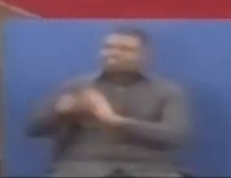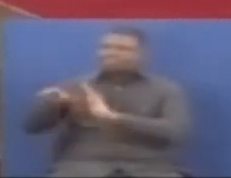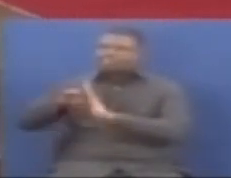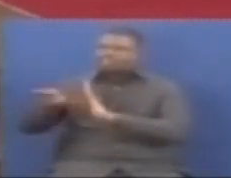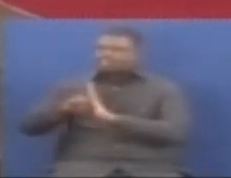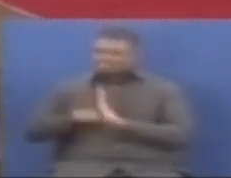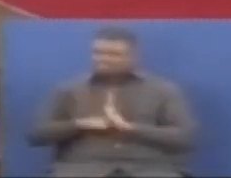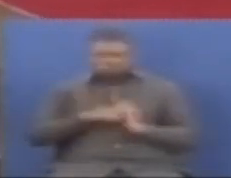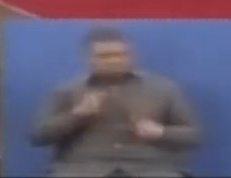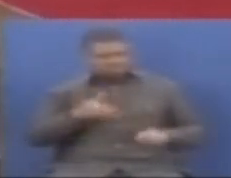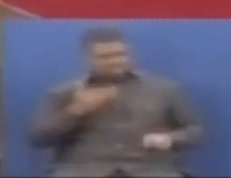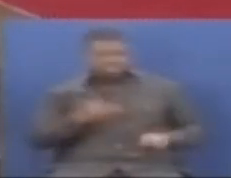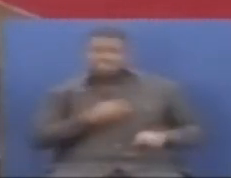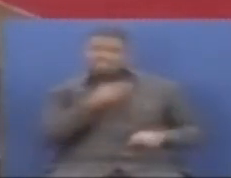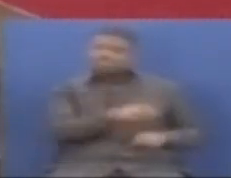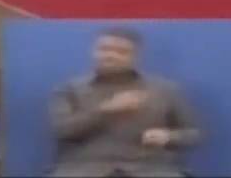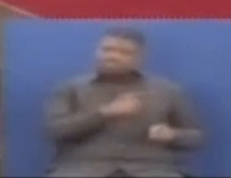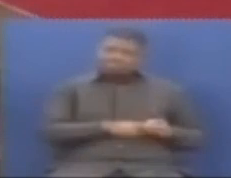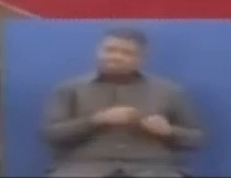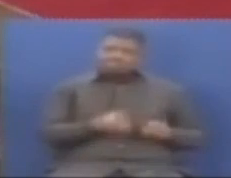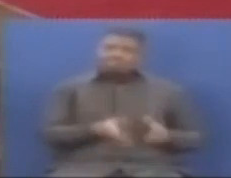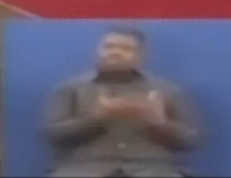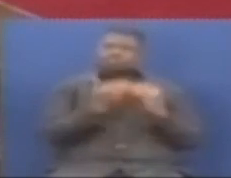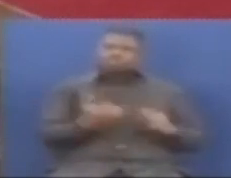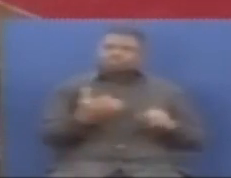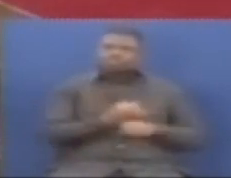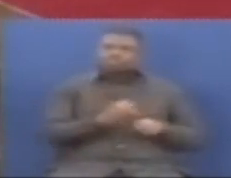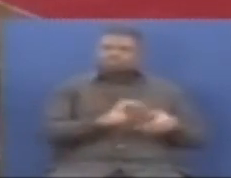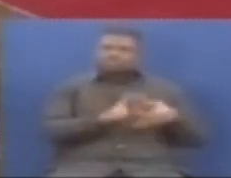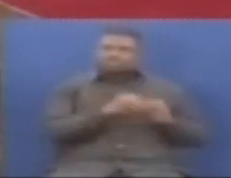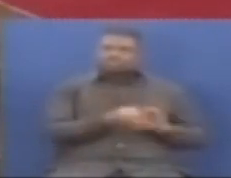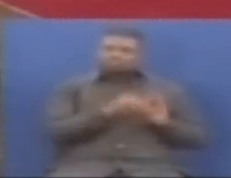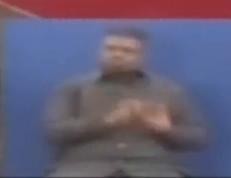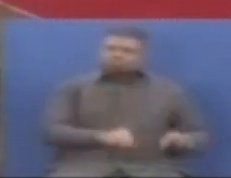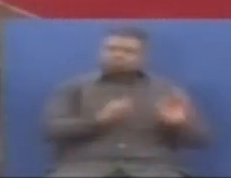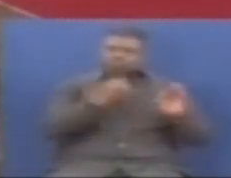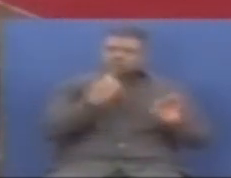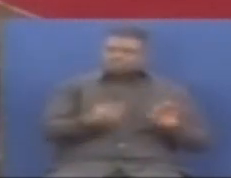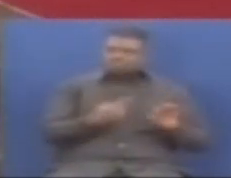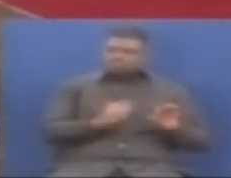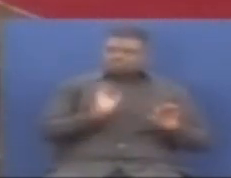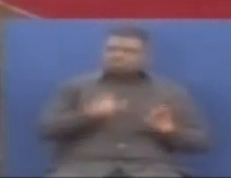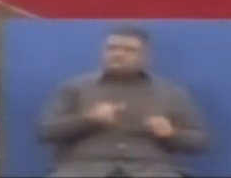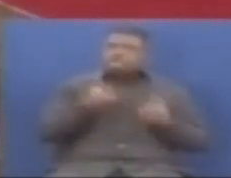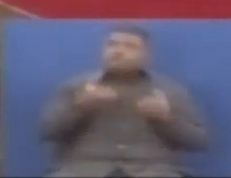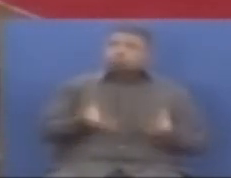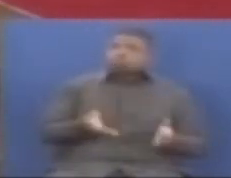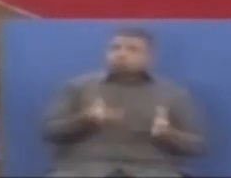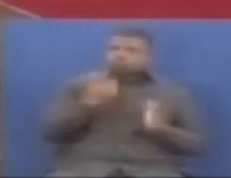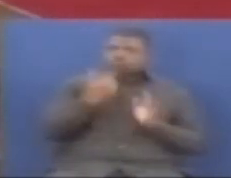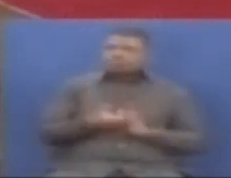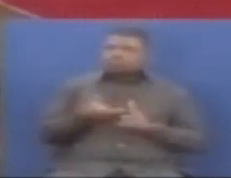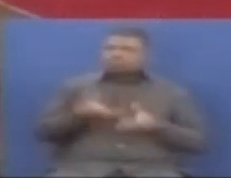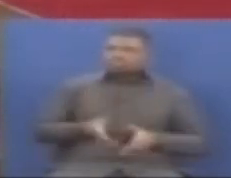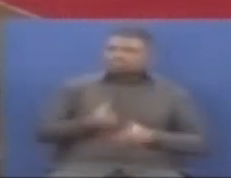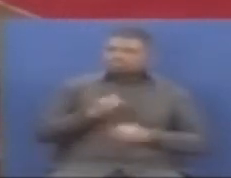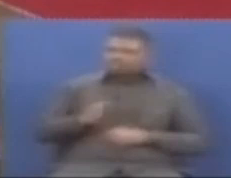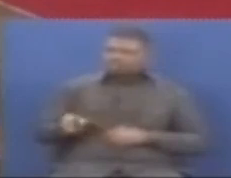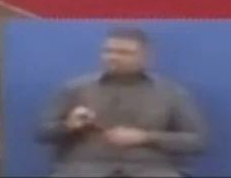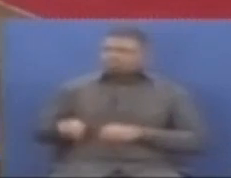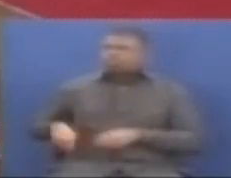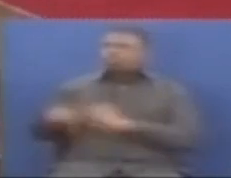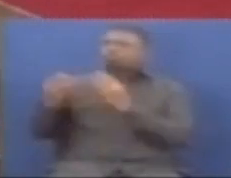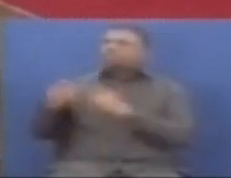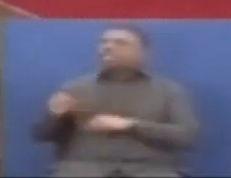kupeleka mazao yao kwa pamoja sehemu moja na kupata soko la uhakika, lakini vile vile kuzingatia ubora unaohitajika.